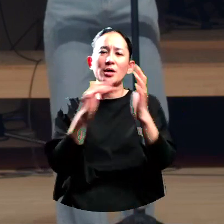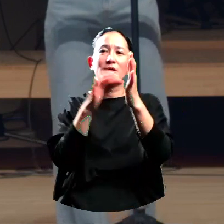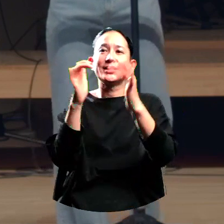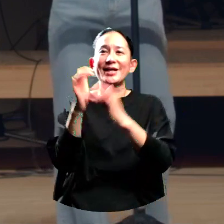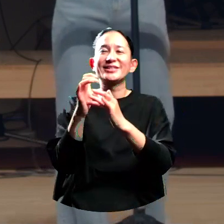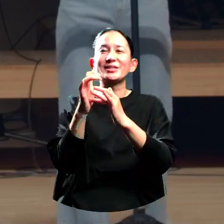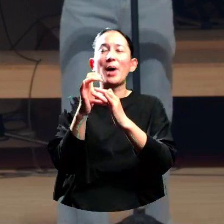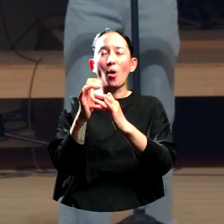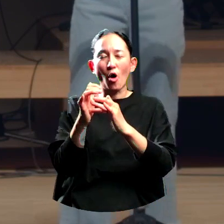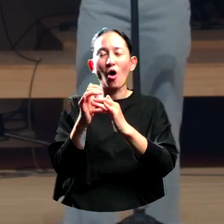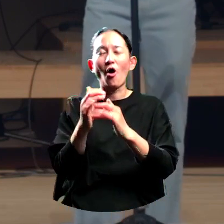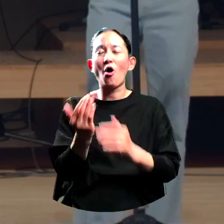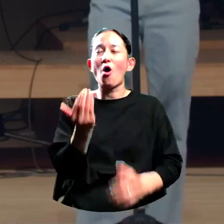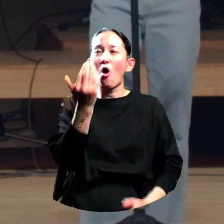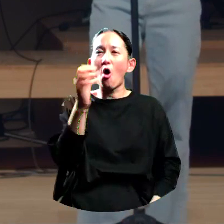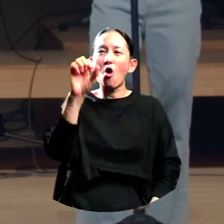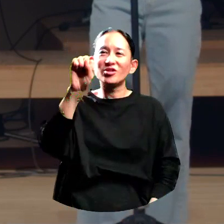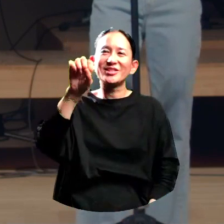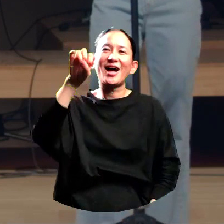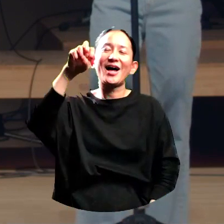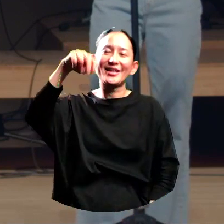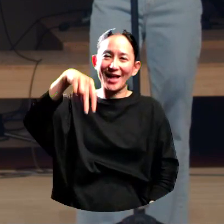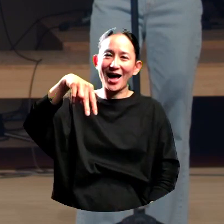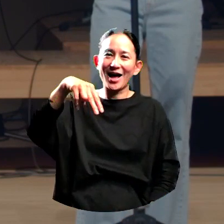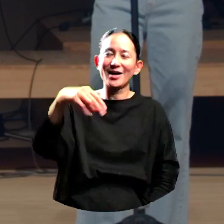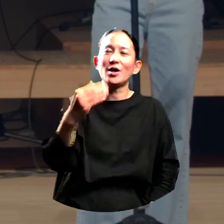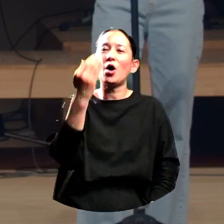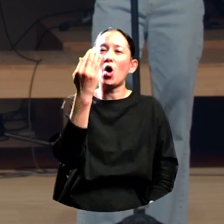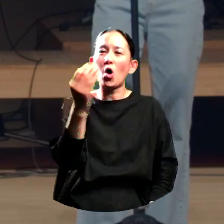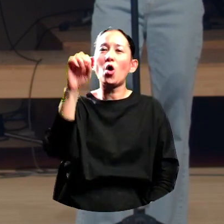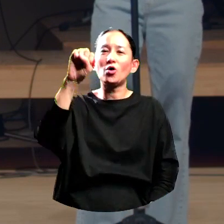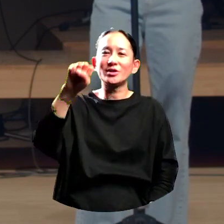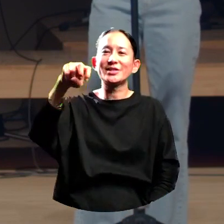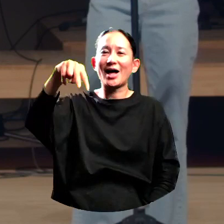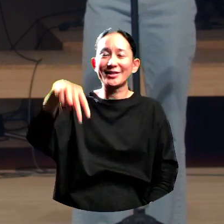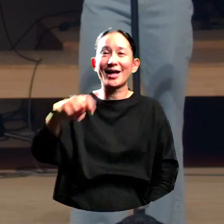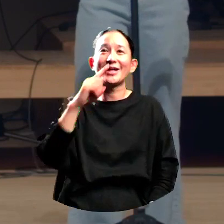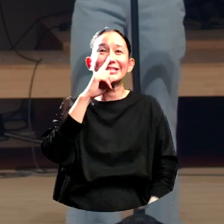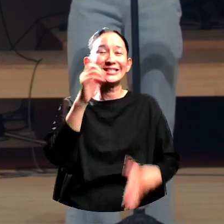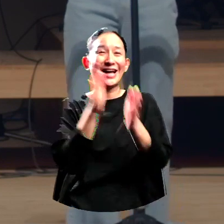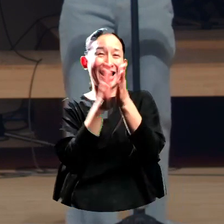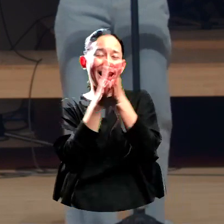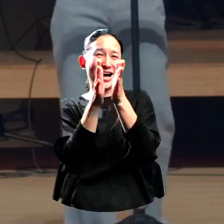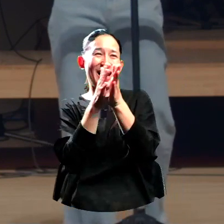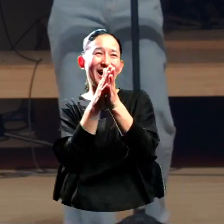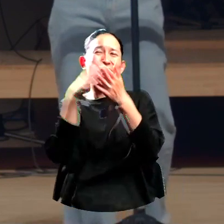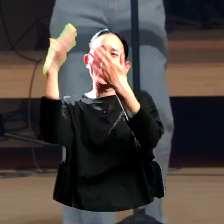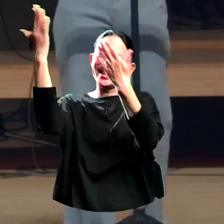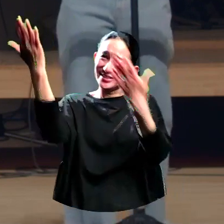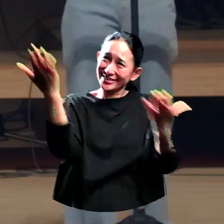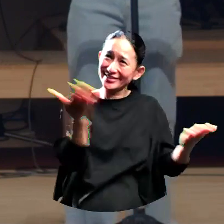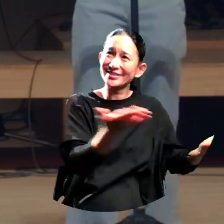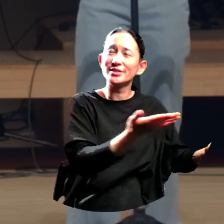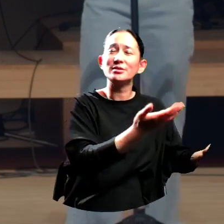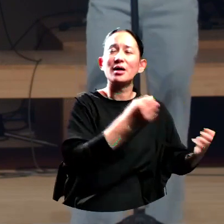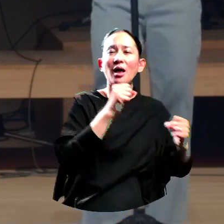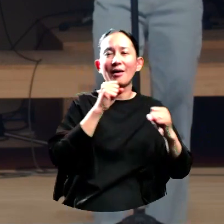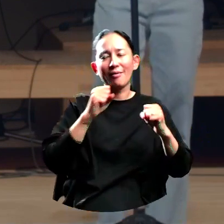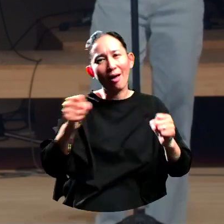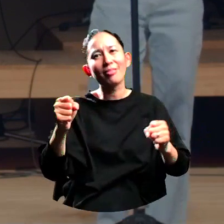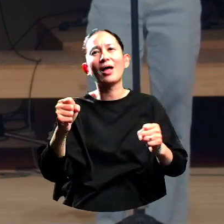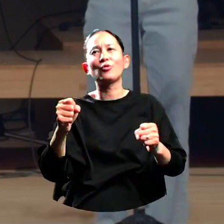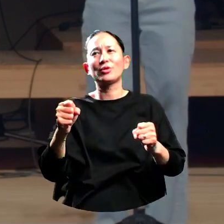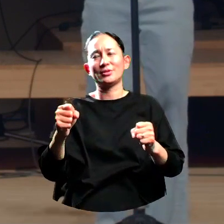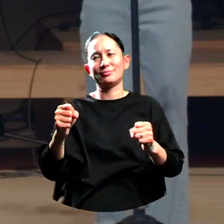って拍手喝采、大歓迎したんです。 Just a few days prior, the same people gave him a huge warm